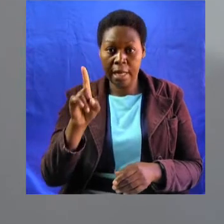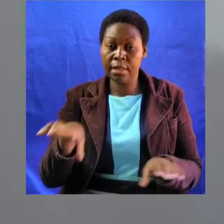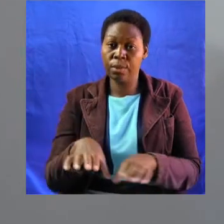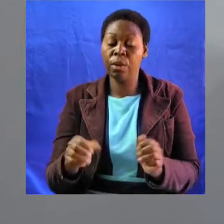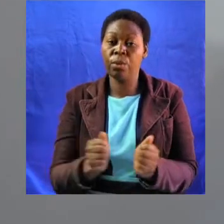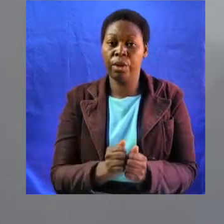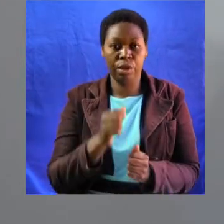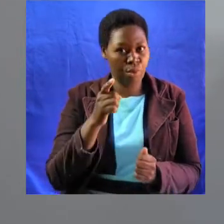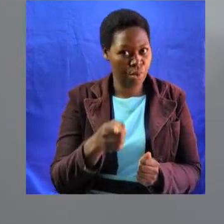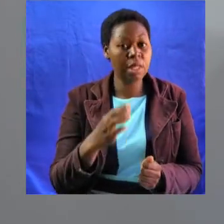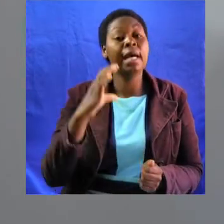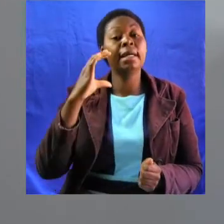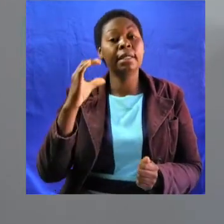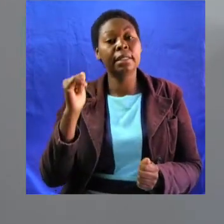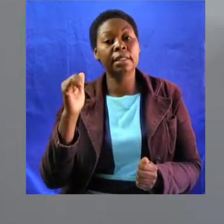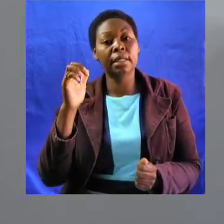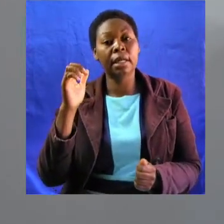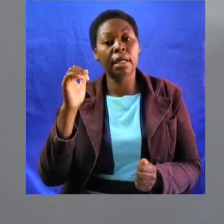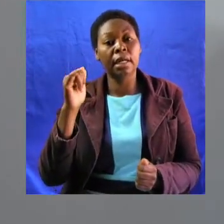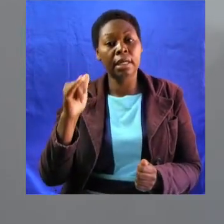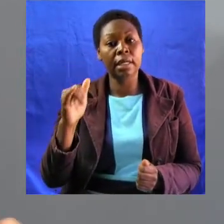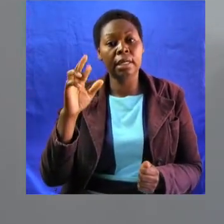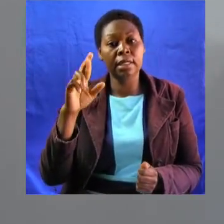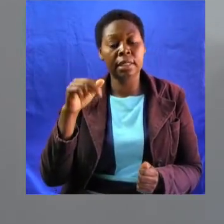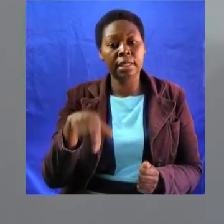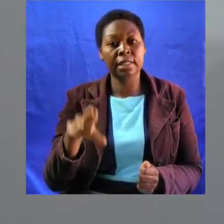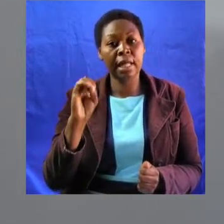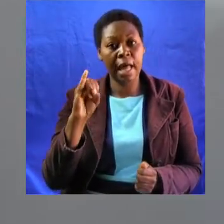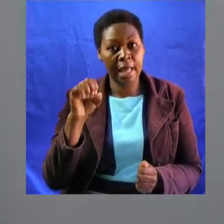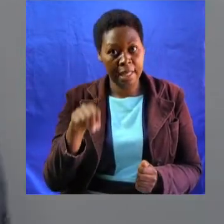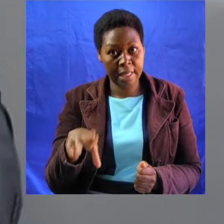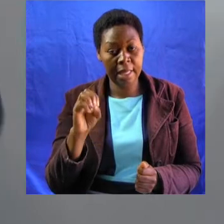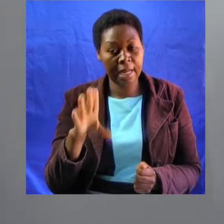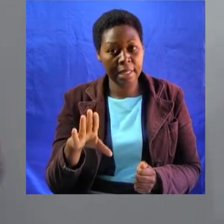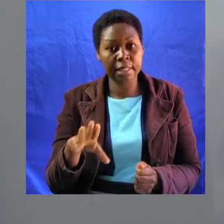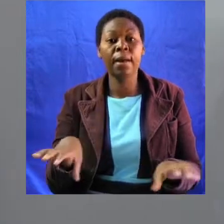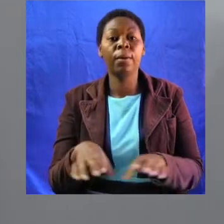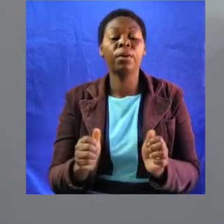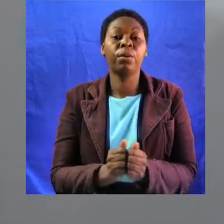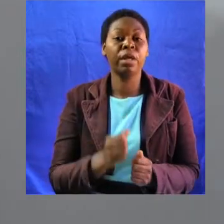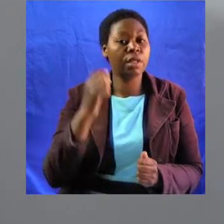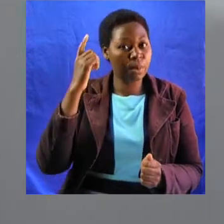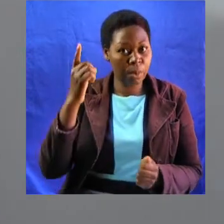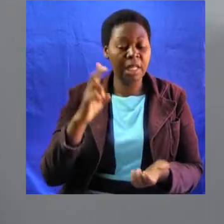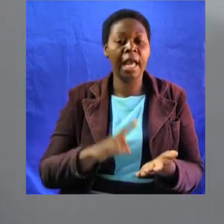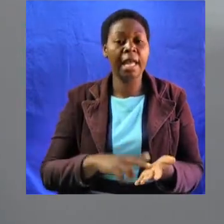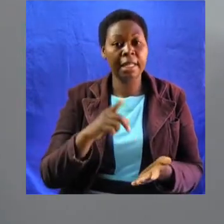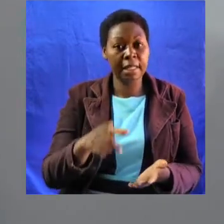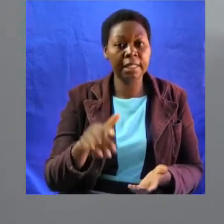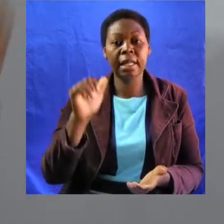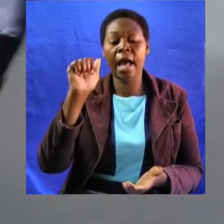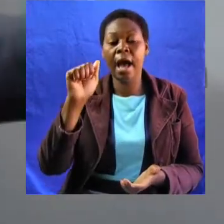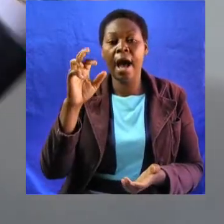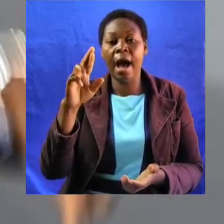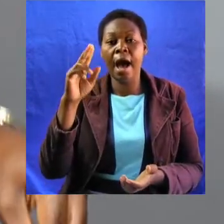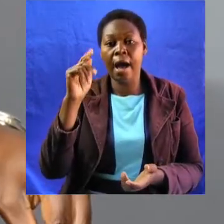naMwari. Uya inza Ahashverosh apoya. Saka hondo iyi pairi kuendeka Mwari anoitsanangura